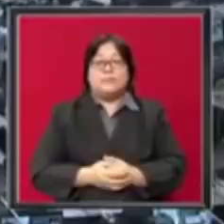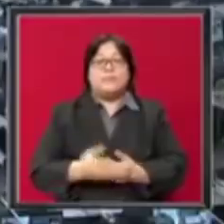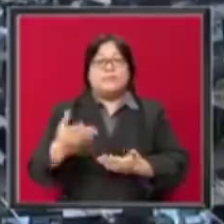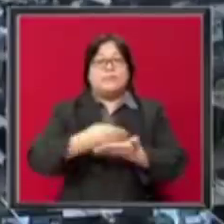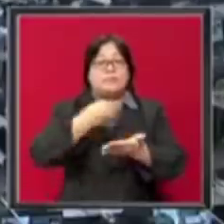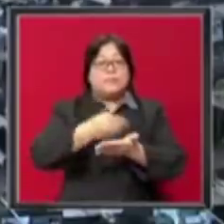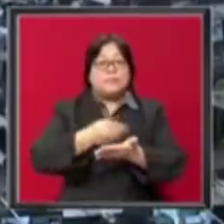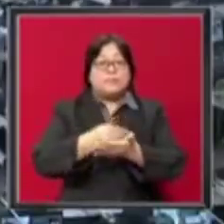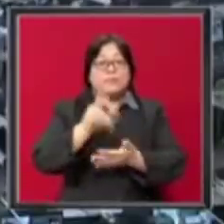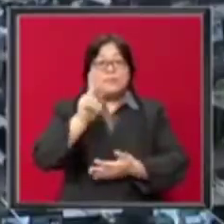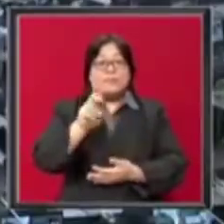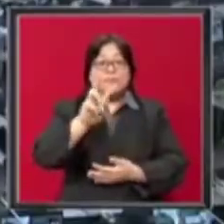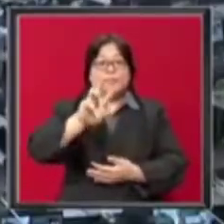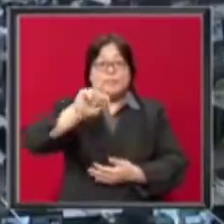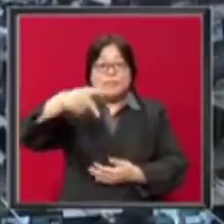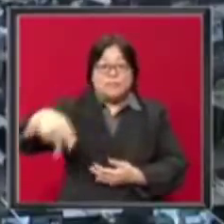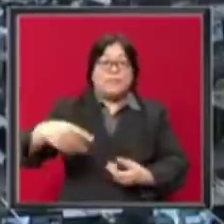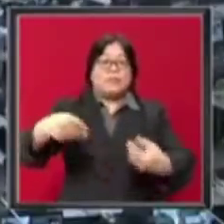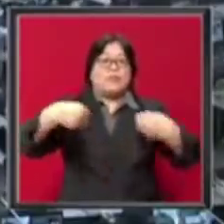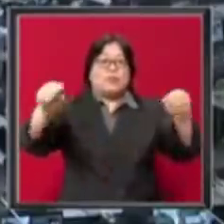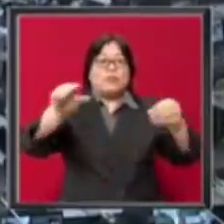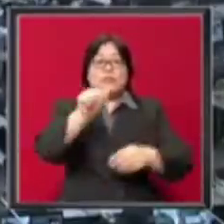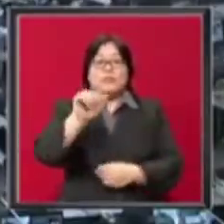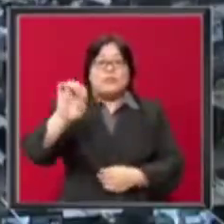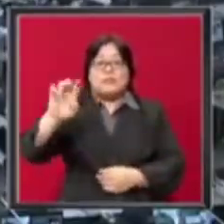ambil wang amanah pencen, jual aset,